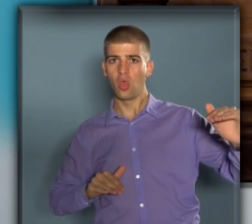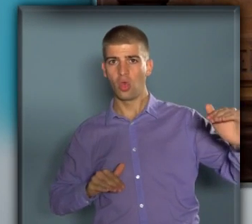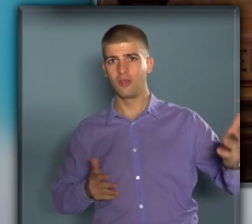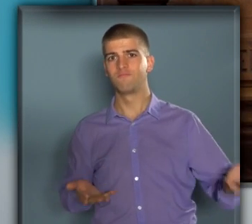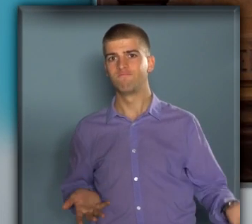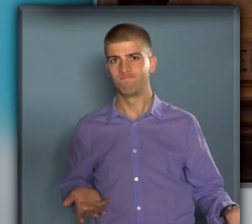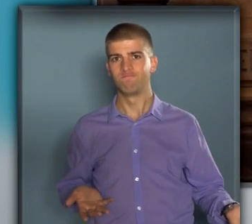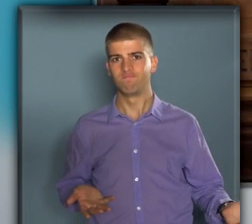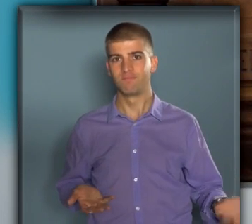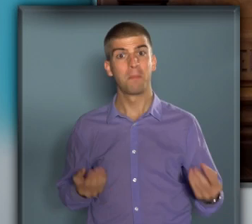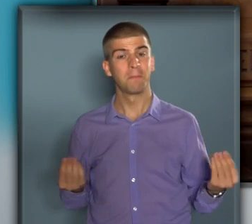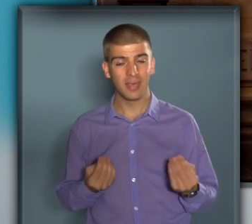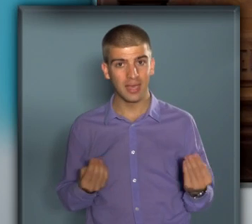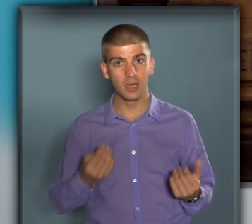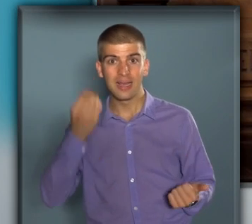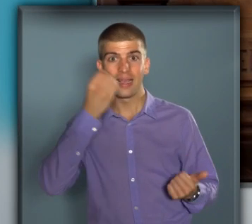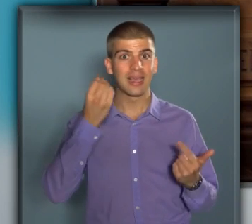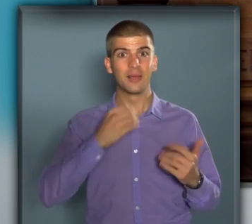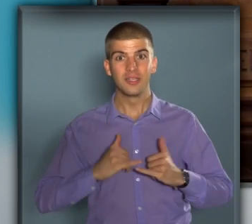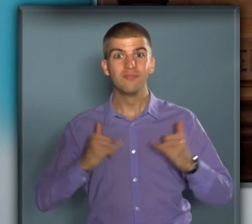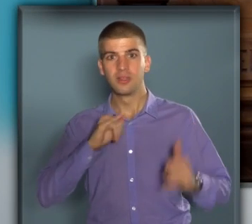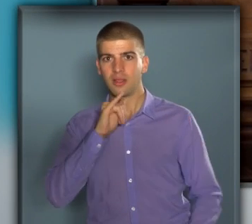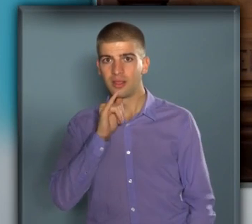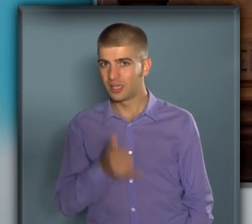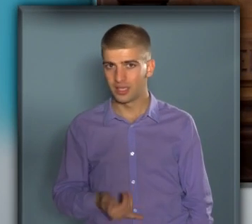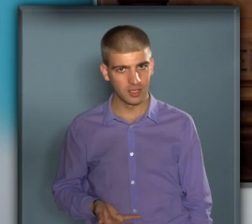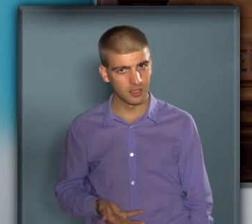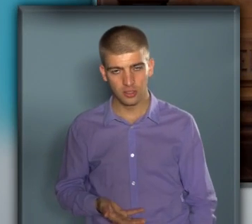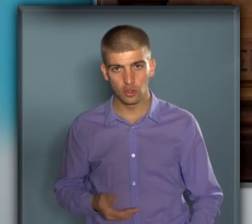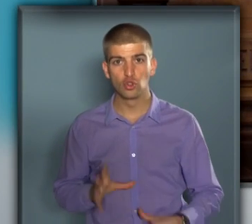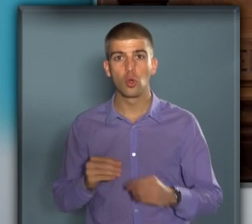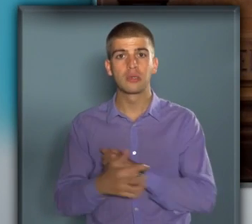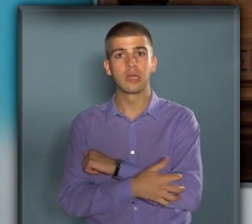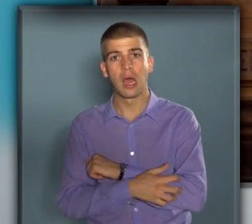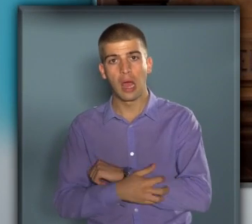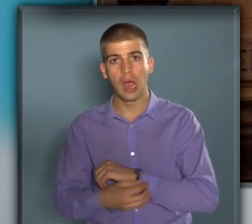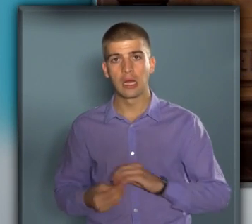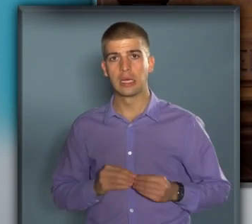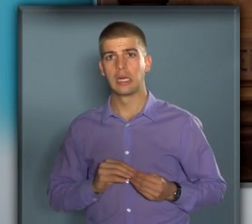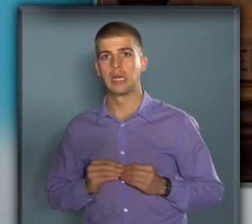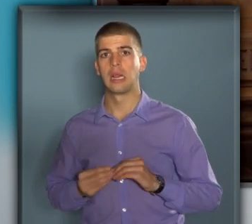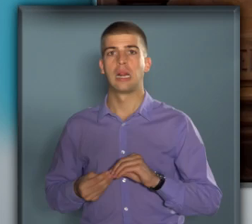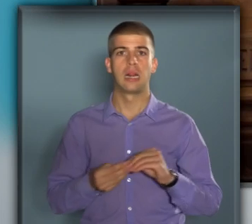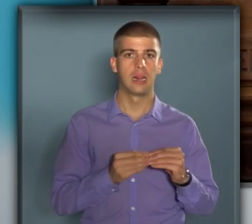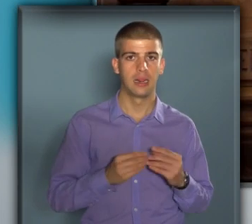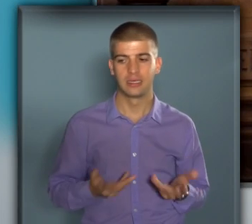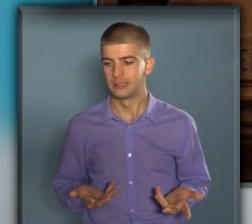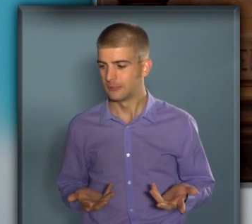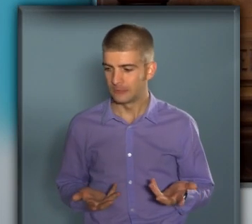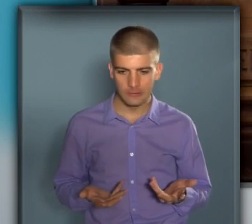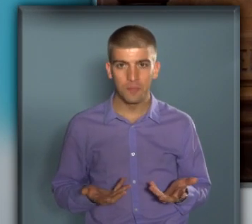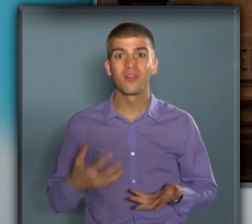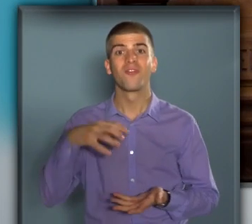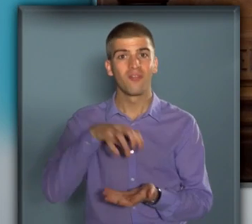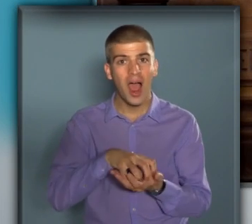részétől. Sok képzetlen ember élt itt, sok szegény ember élt itt. Kevesen voltak, akik